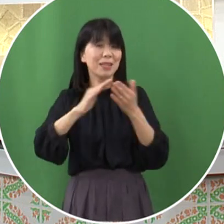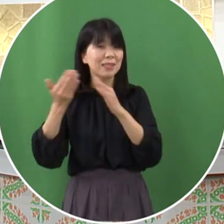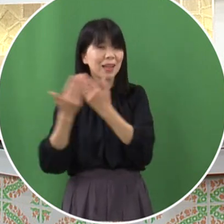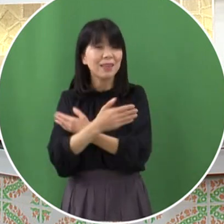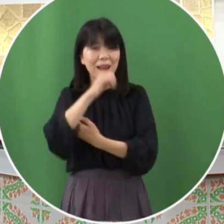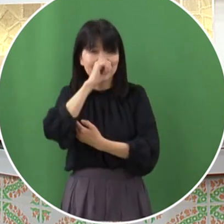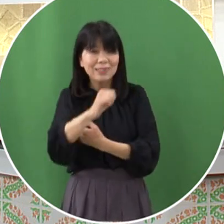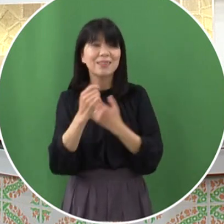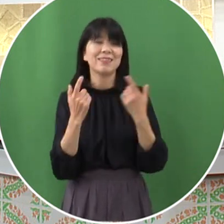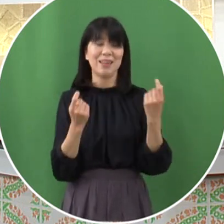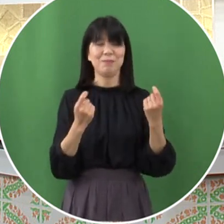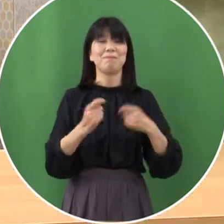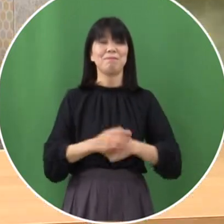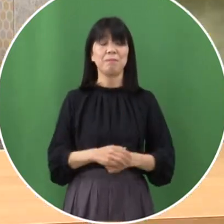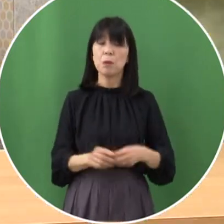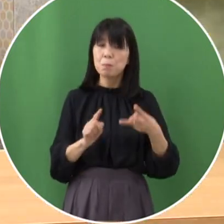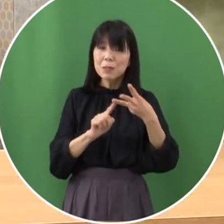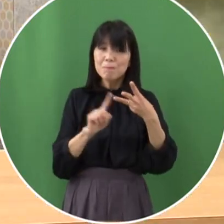つ目をお願いします。